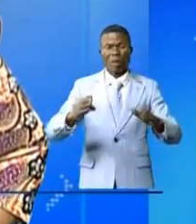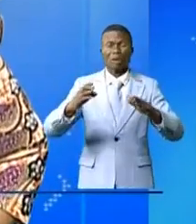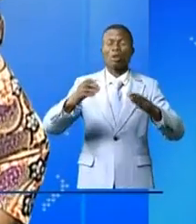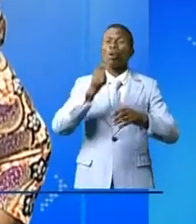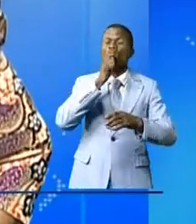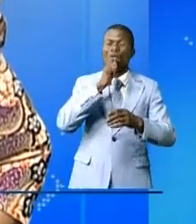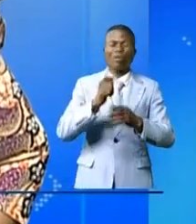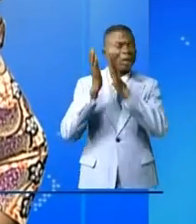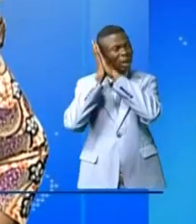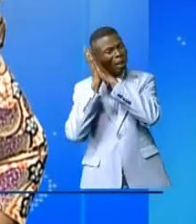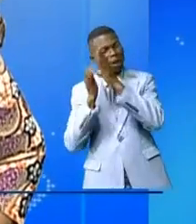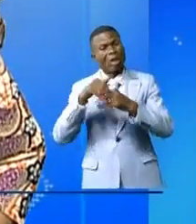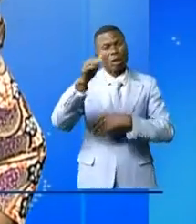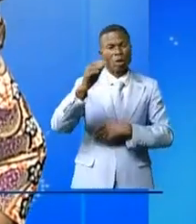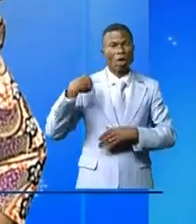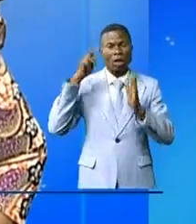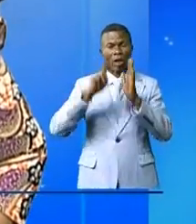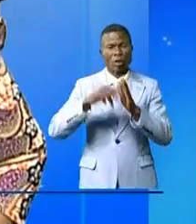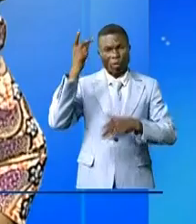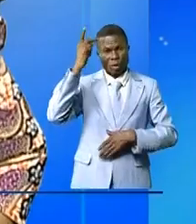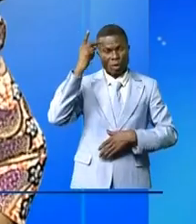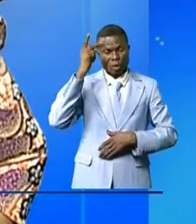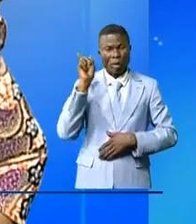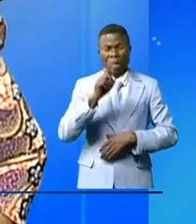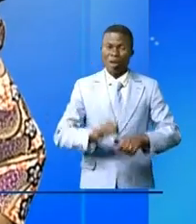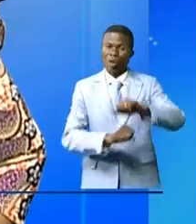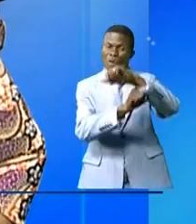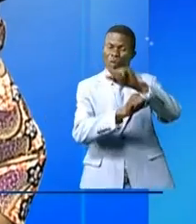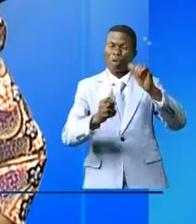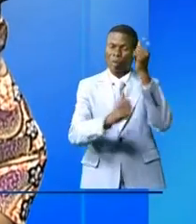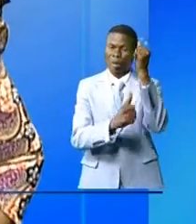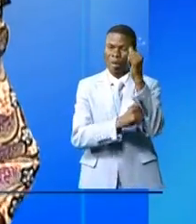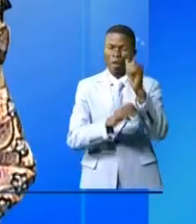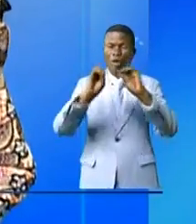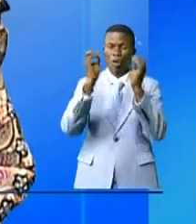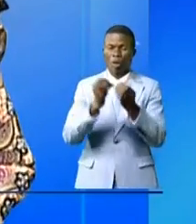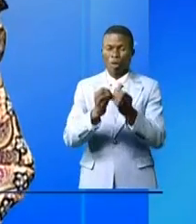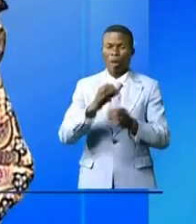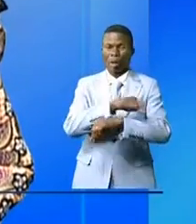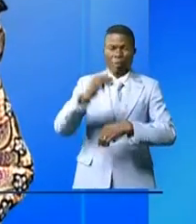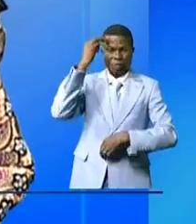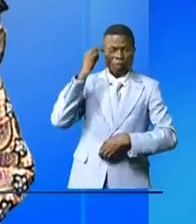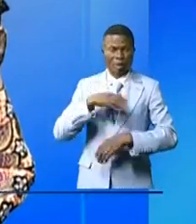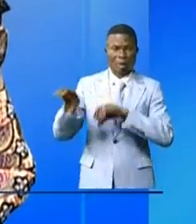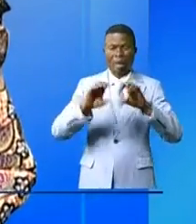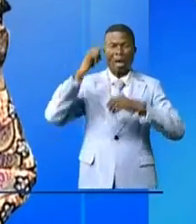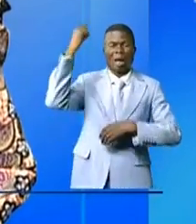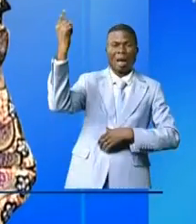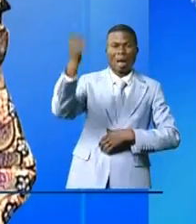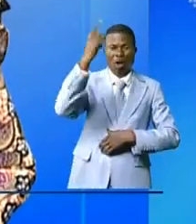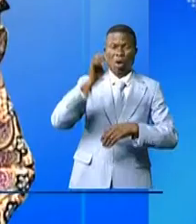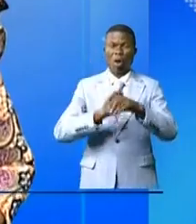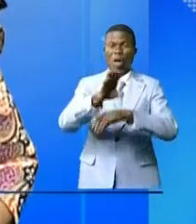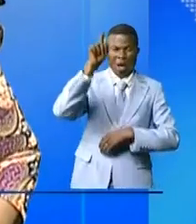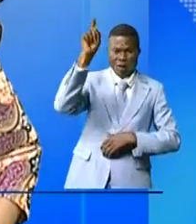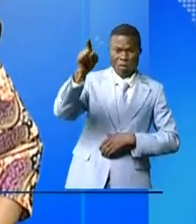passent la nuit à la belle étoile, le gouvernement central vient à la rescousse de ses victimes. Une équipe du ministère des Actions humanitaires dépêchée